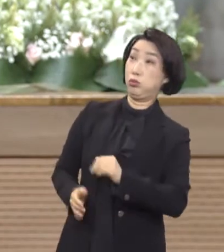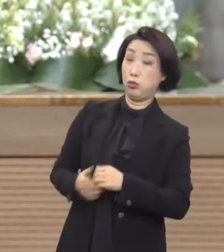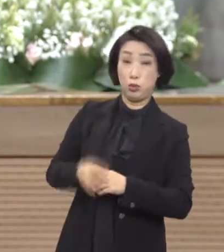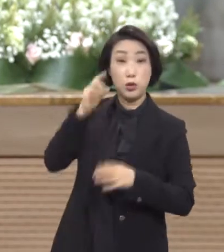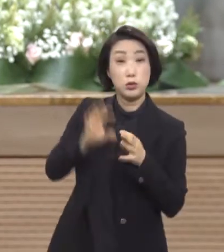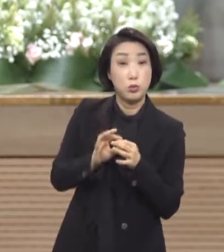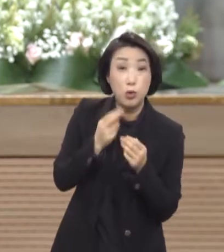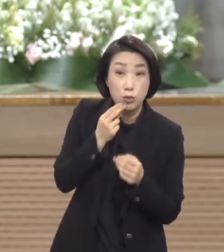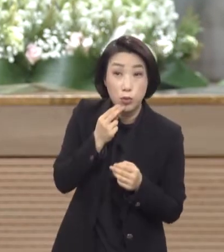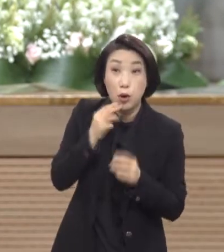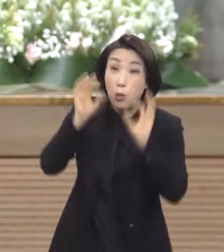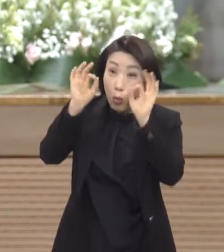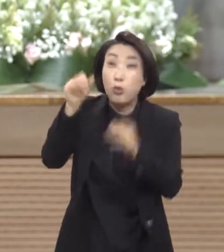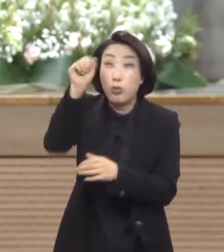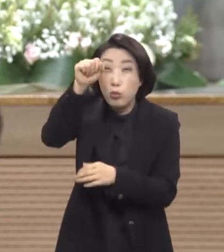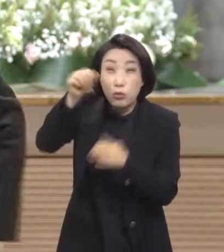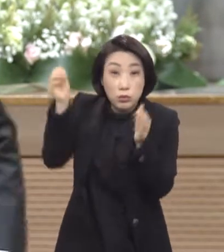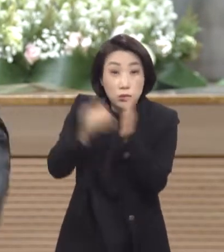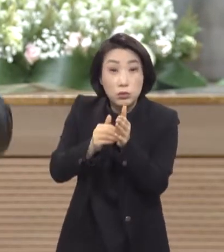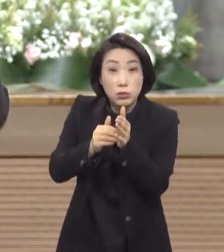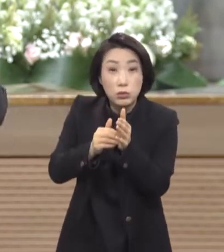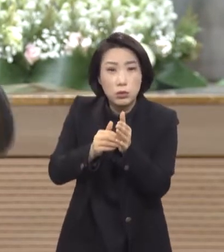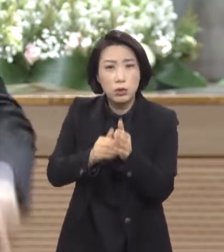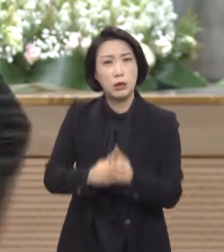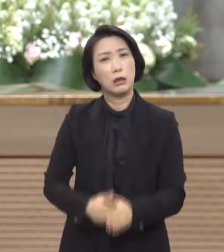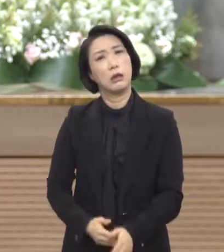없어. 듣는 것으로 끝나.